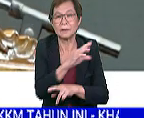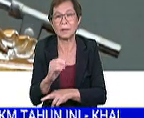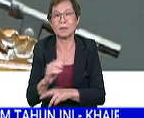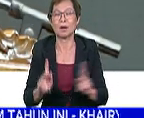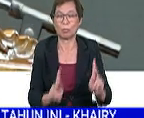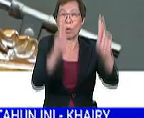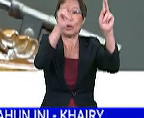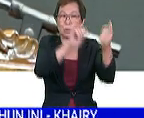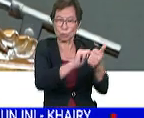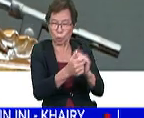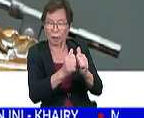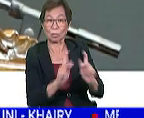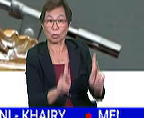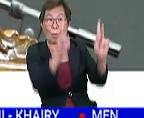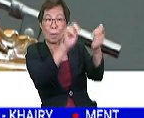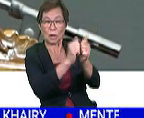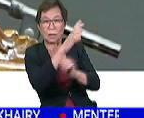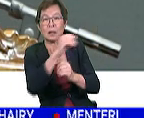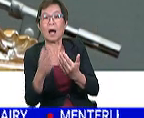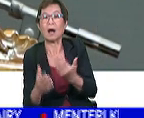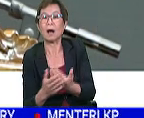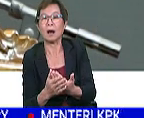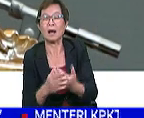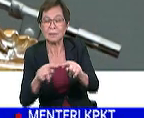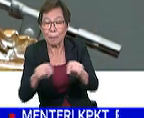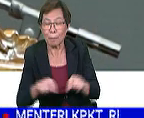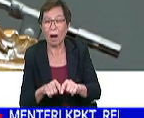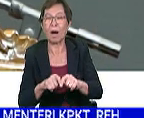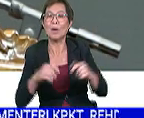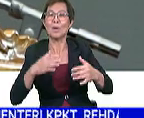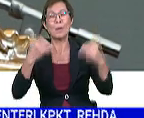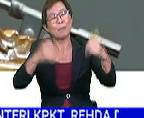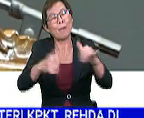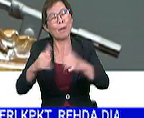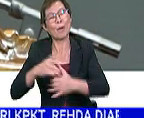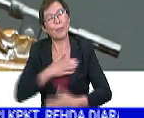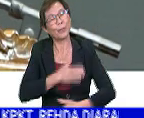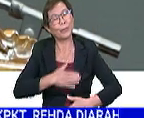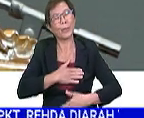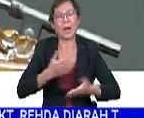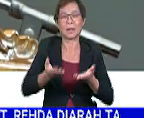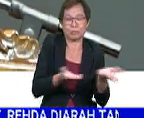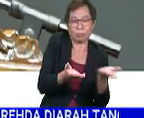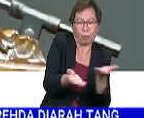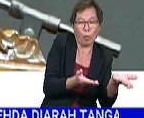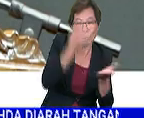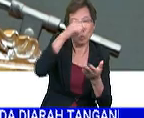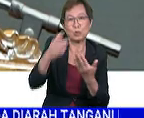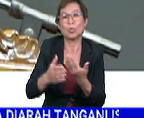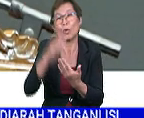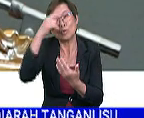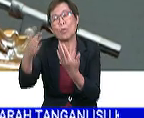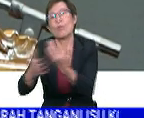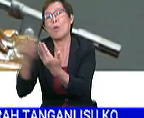kompleks-kompleks sukan dan kemudahan-kemudahan rekreasi akan terus diselenggarakan untuk kemudahan